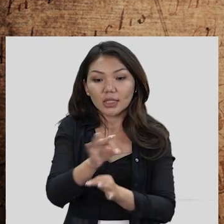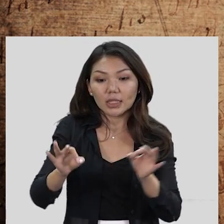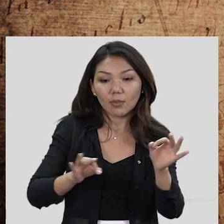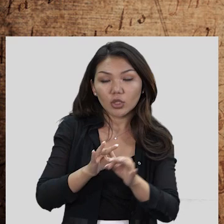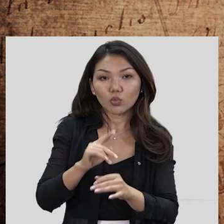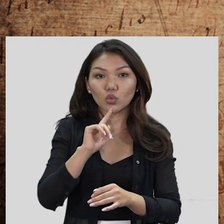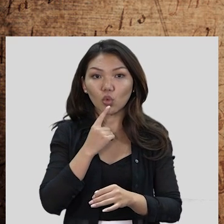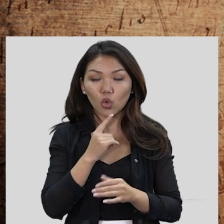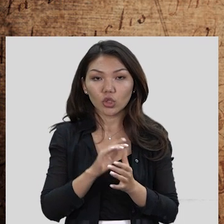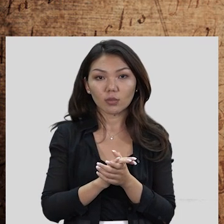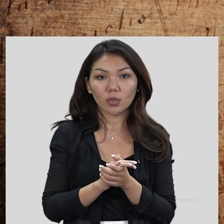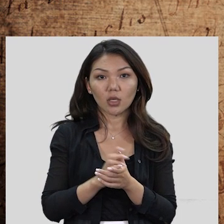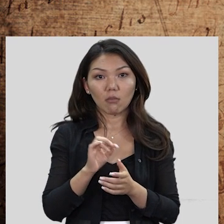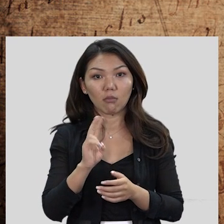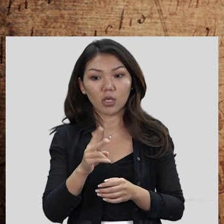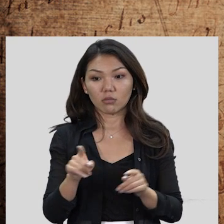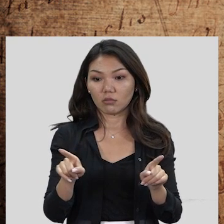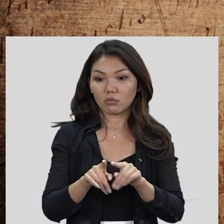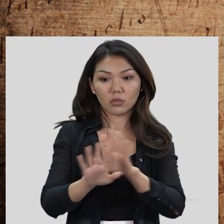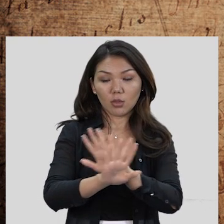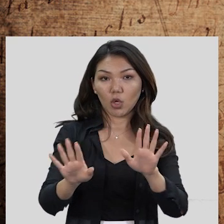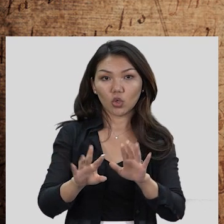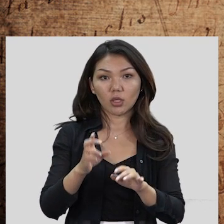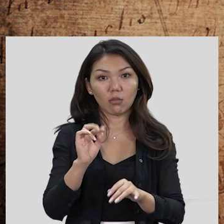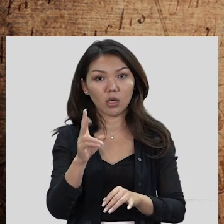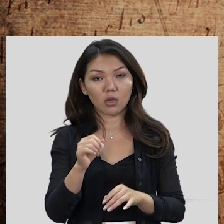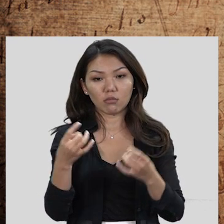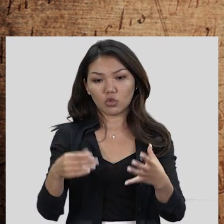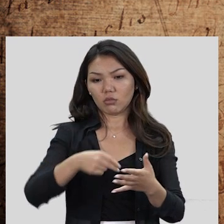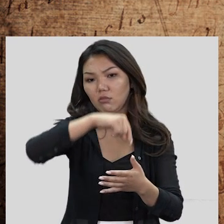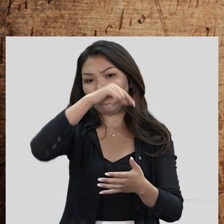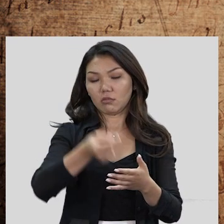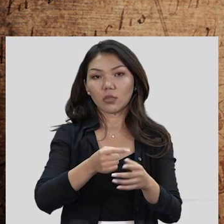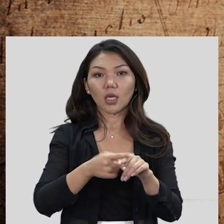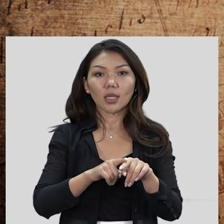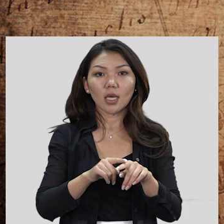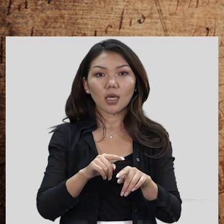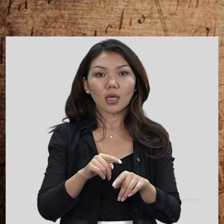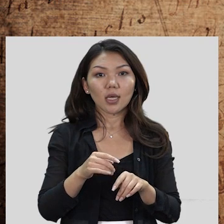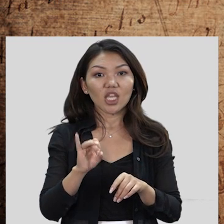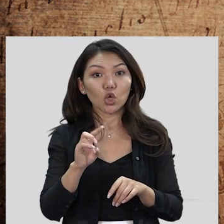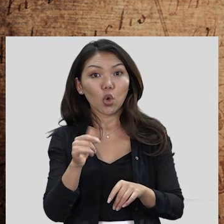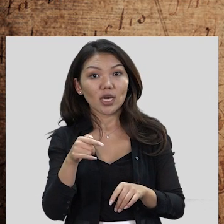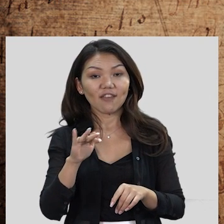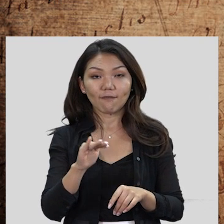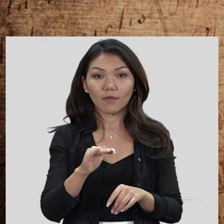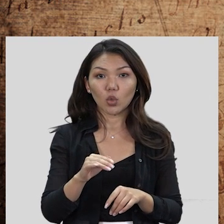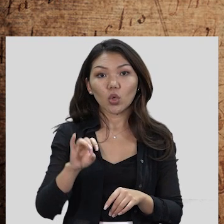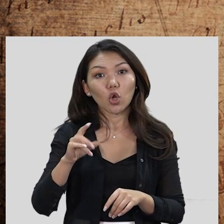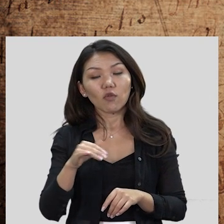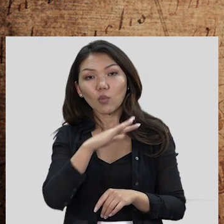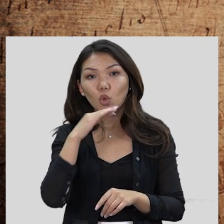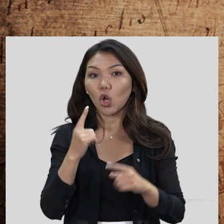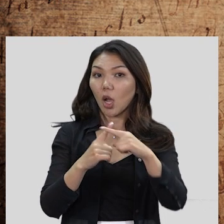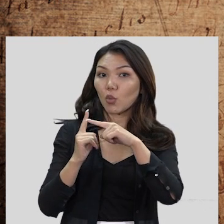вот уже бык совсем не похож на bk просто закорючка это уже иероглиф иероглифов много плюсов